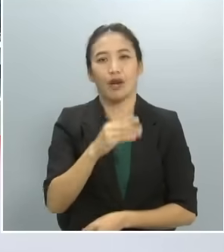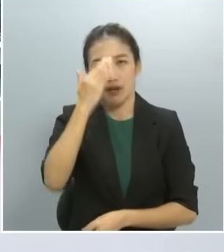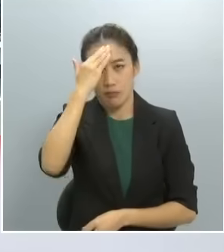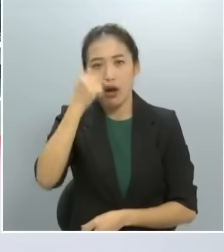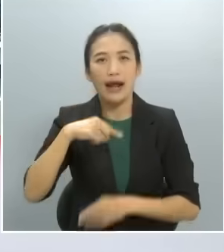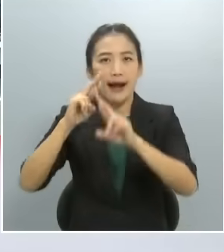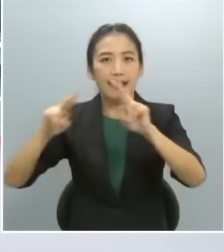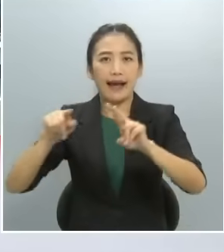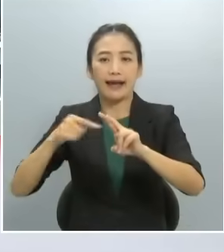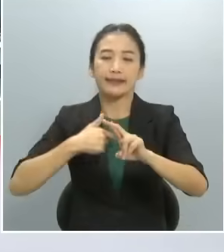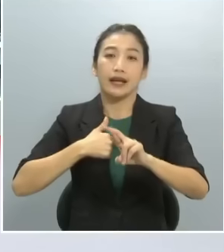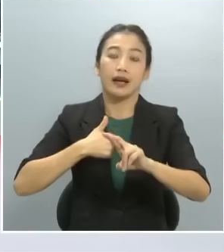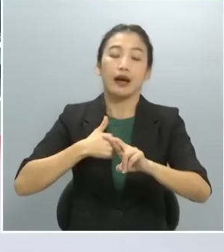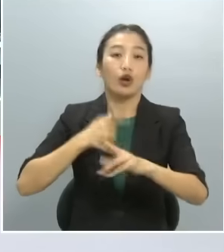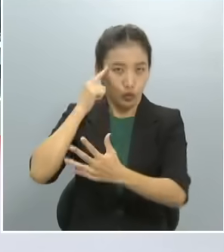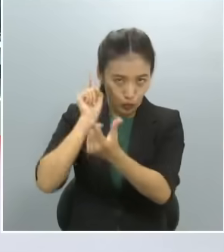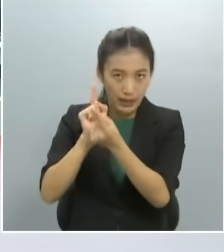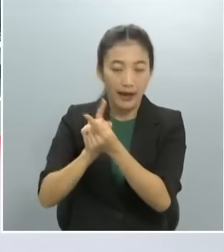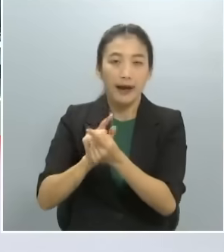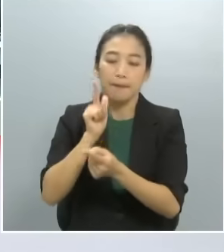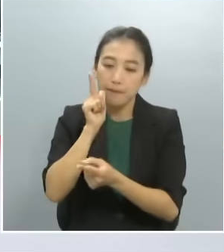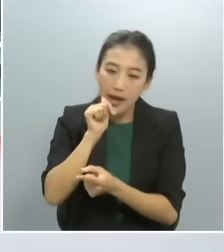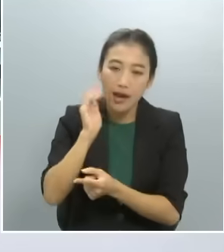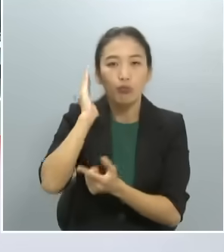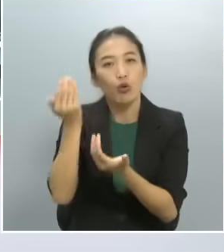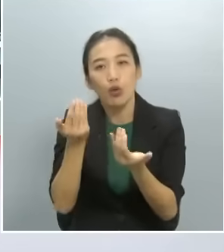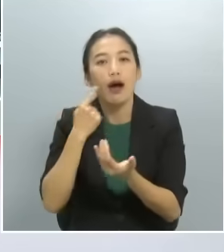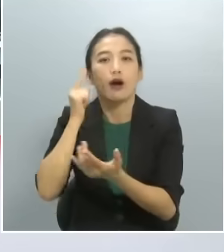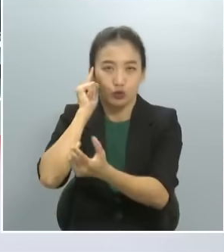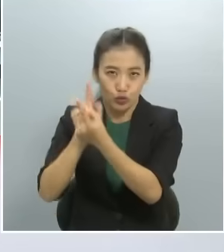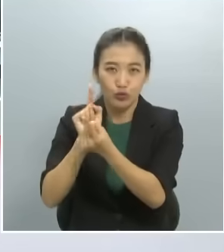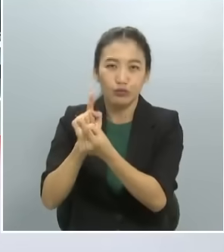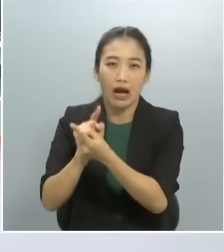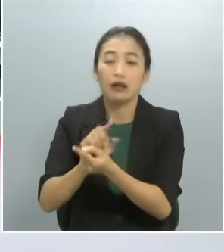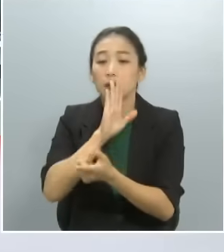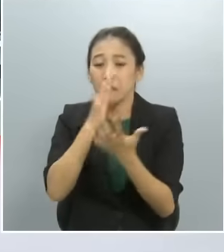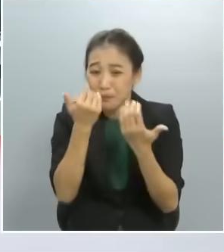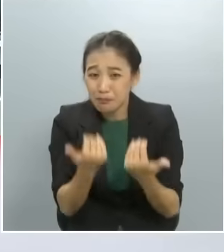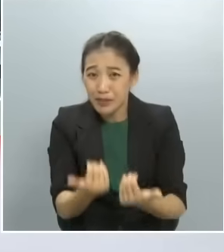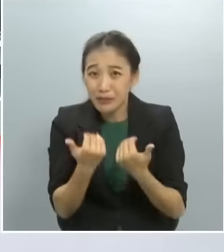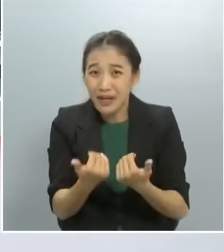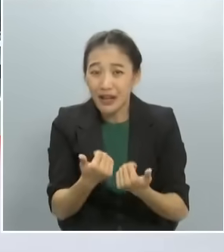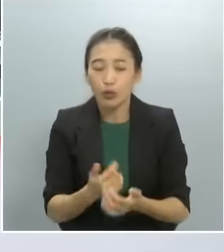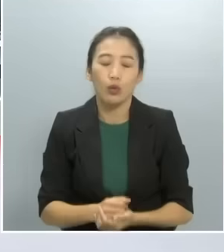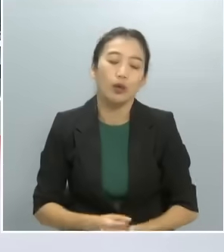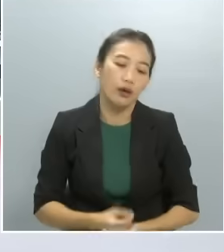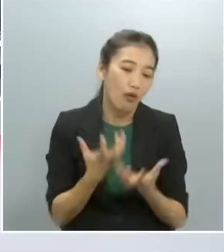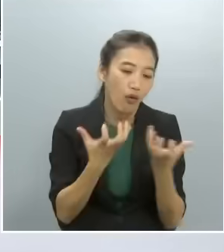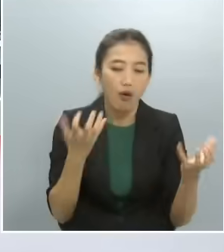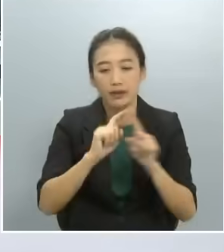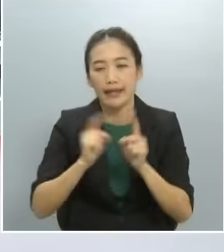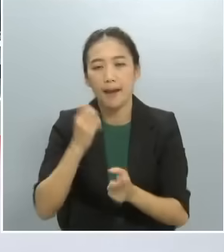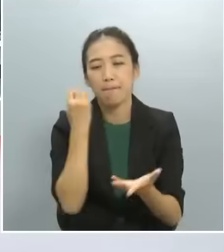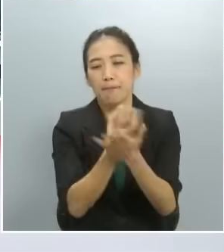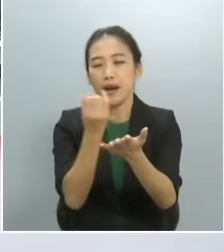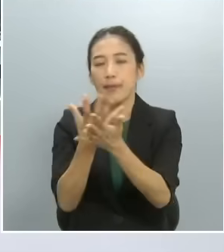ก็ต้องเรียนแบบนี้ว่าปัจจุบันนี้เข้ายากหมากแพงจริงๆนะครับอันไหนที่มันแบบเรามองข้ามไปได้ก็มองข้ามทำให้คนรักดีกว่าคน